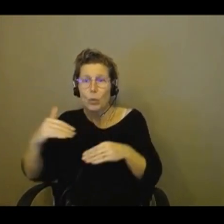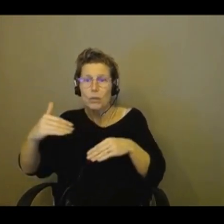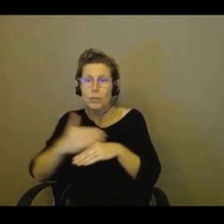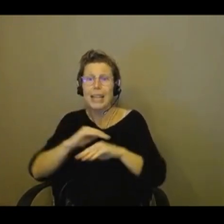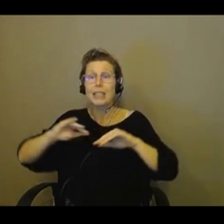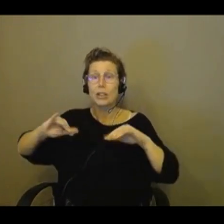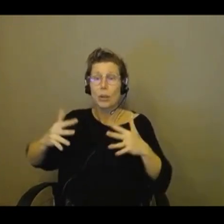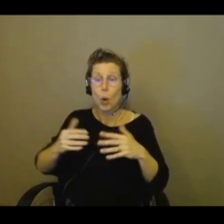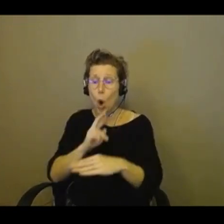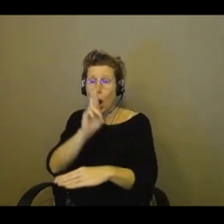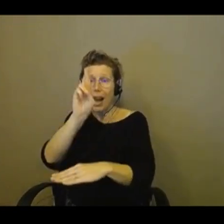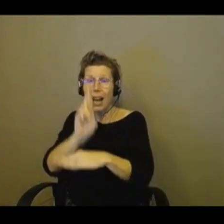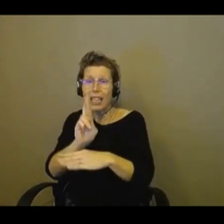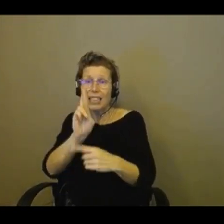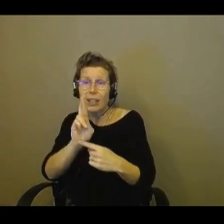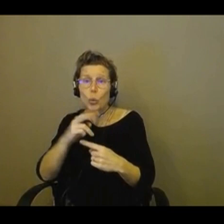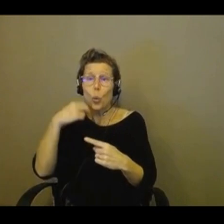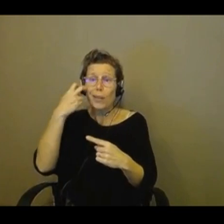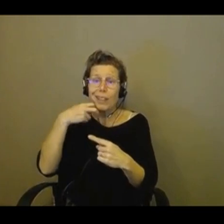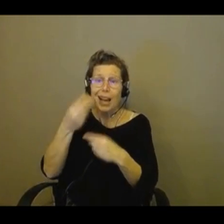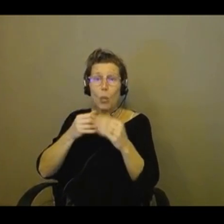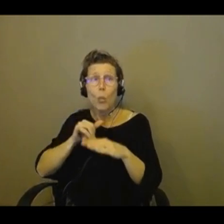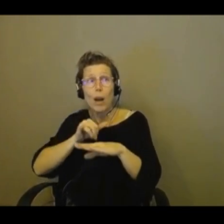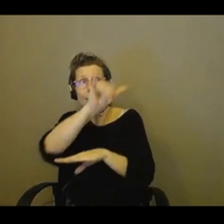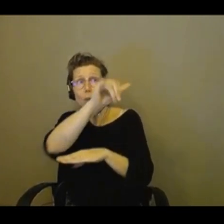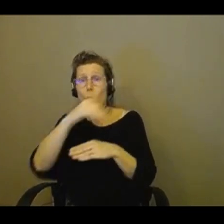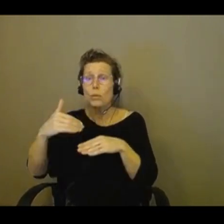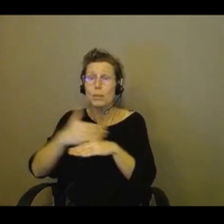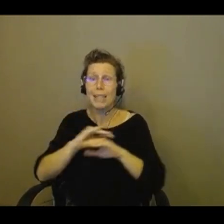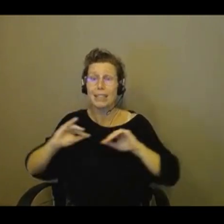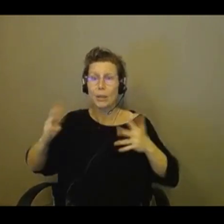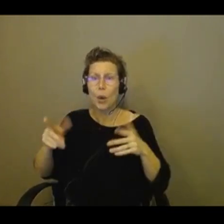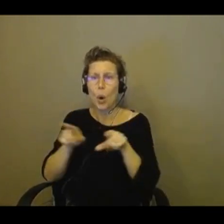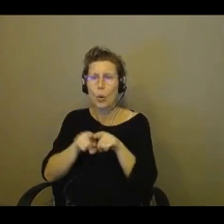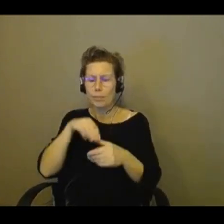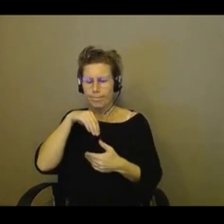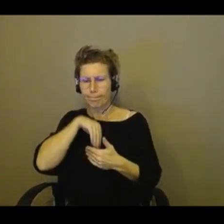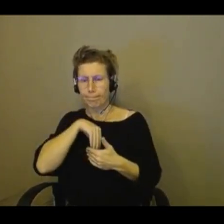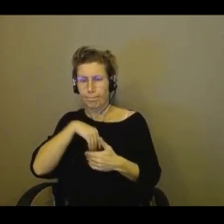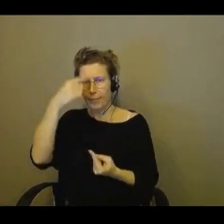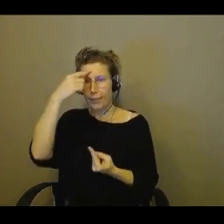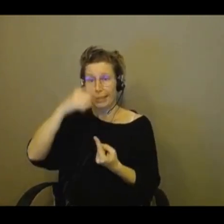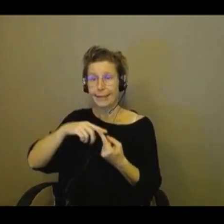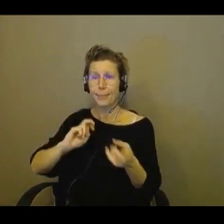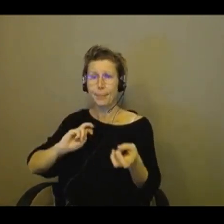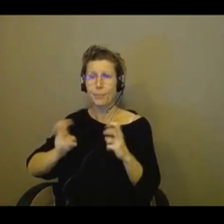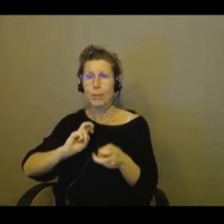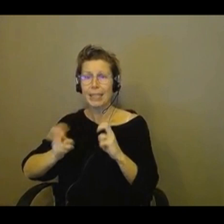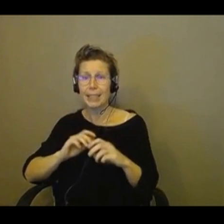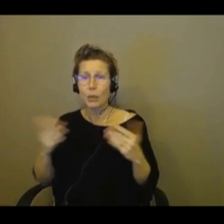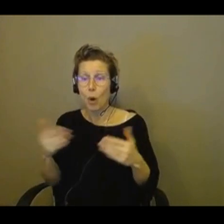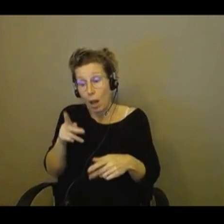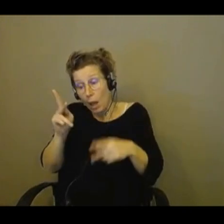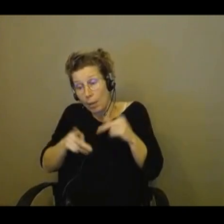ou d'aérien, et aussi quel ressenti sur la mobilité, et peut-être même quelle application. Voilà, tout